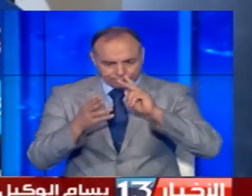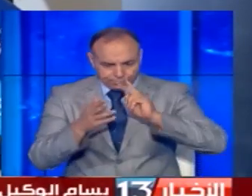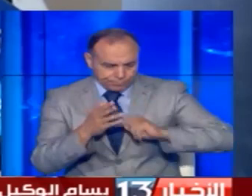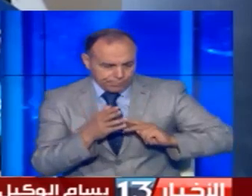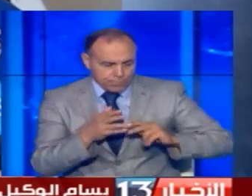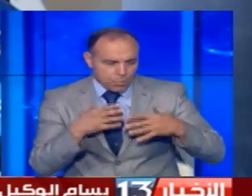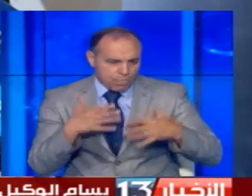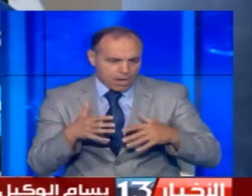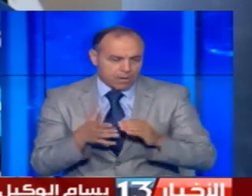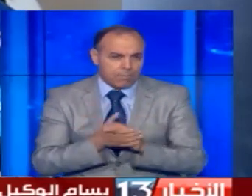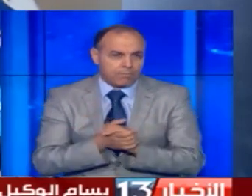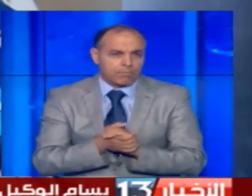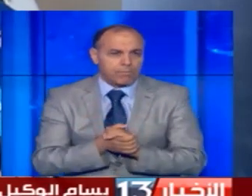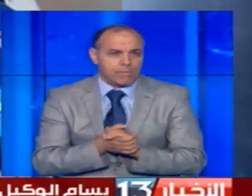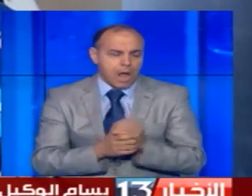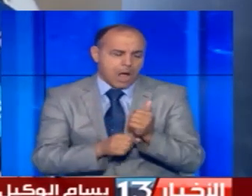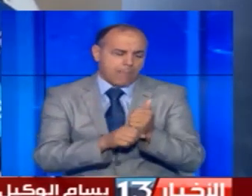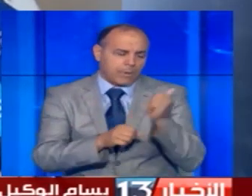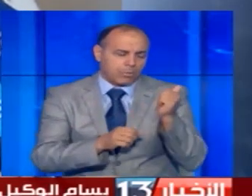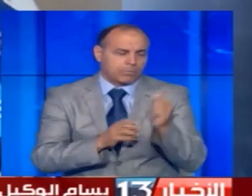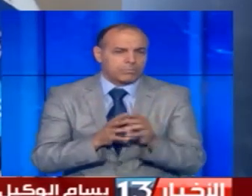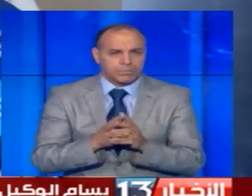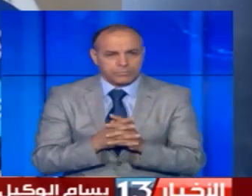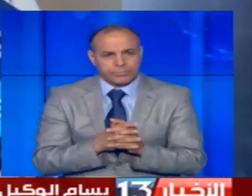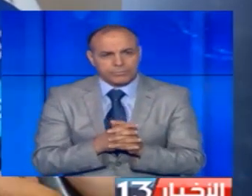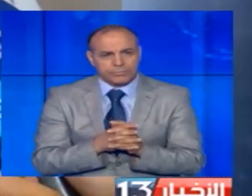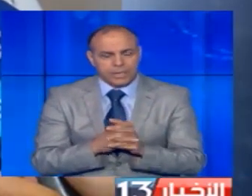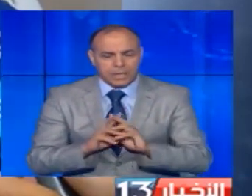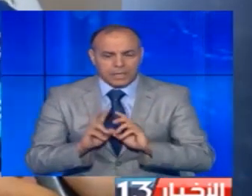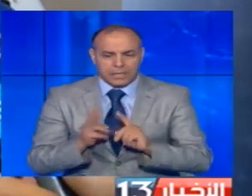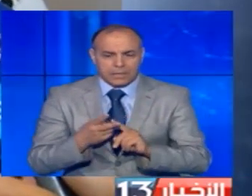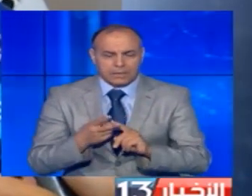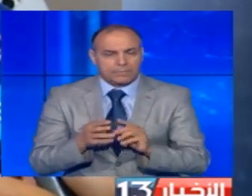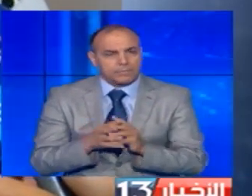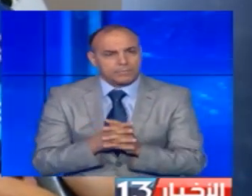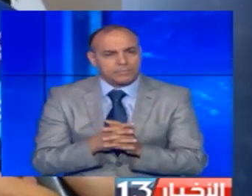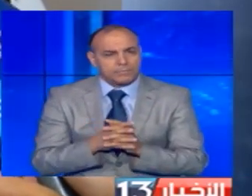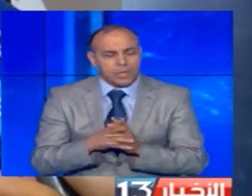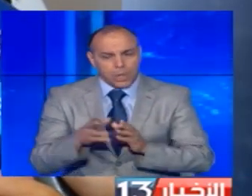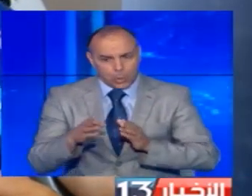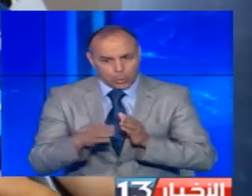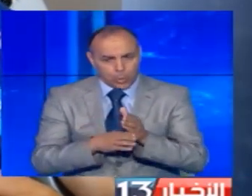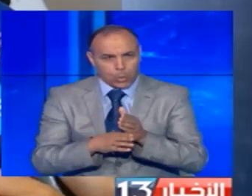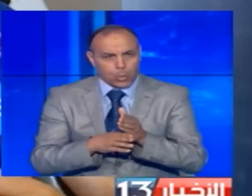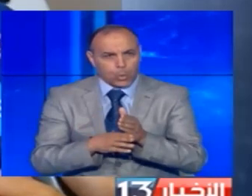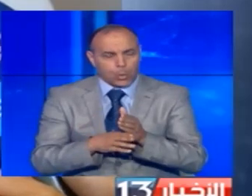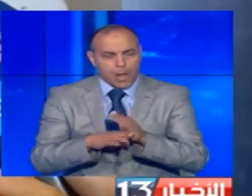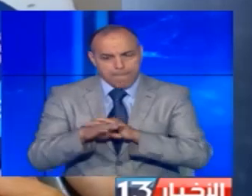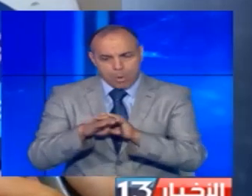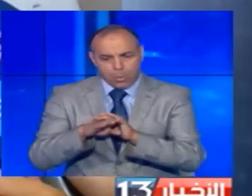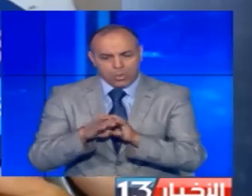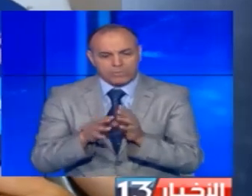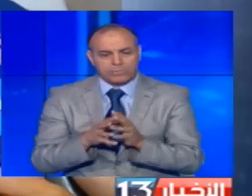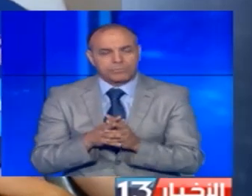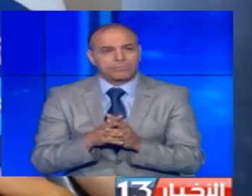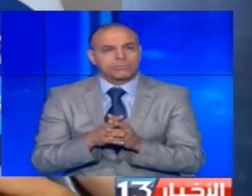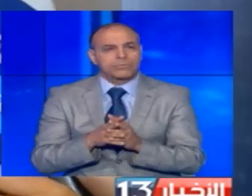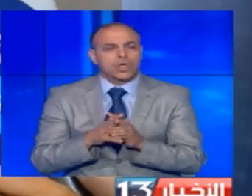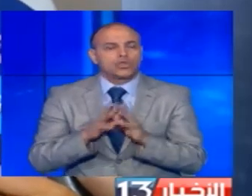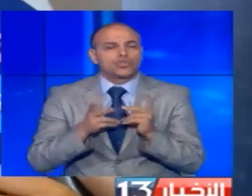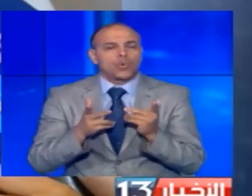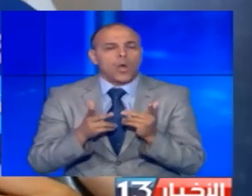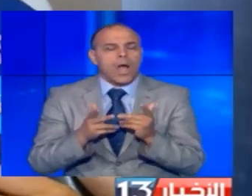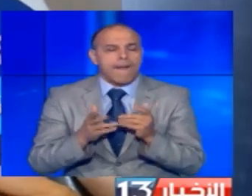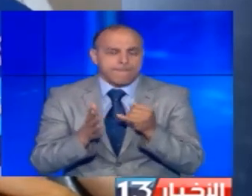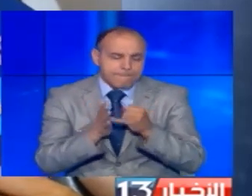تم توقيع حسان لفتت اه ثانيا اه الدخول في الموضوع الا وهو ما المواد